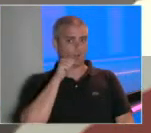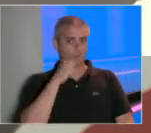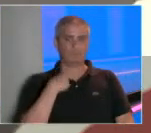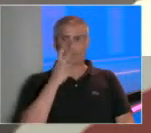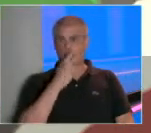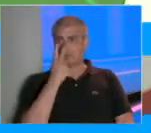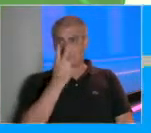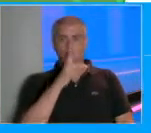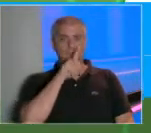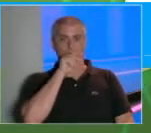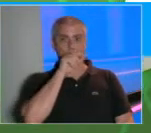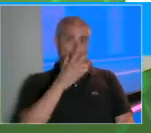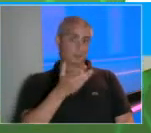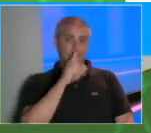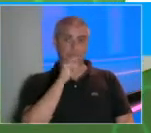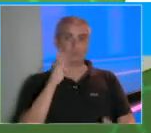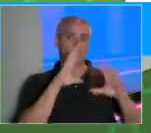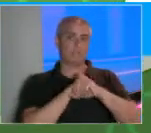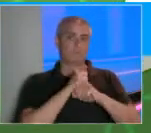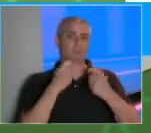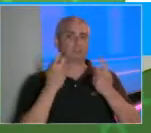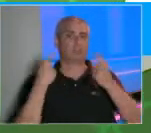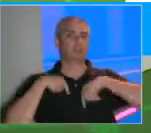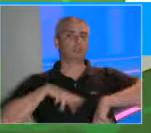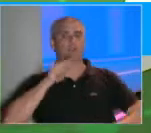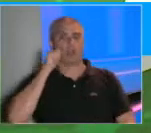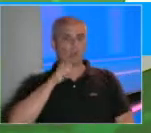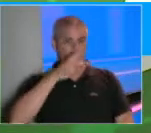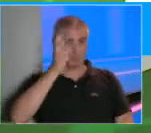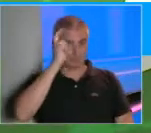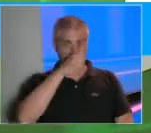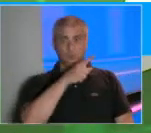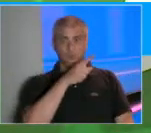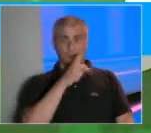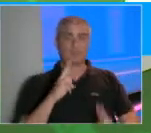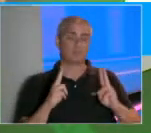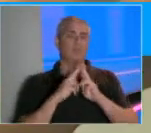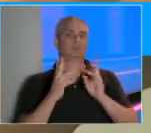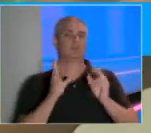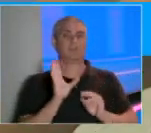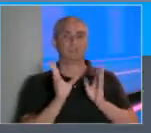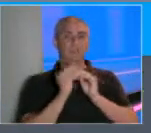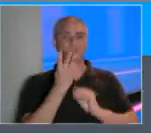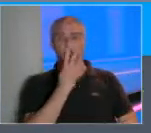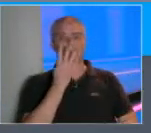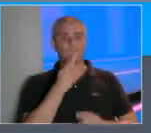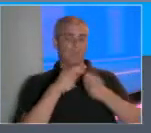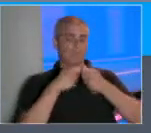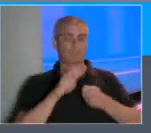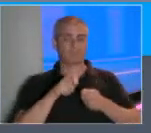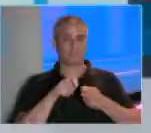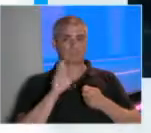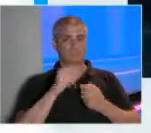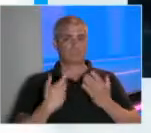ואנחנו יכולים לראות את הציוץ, אפרופו ציוצי ערב, של יושב ראש כחול לבן בני גנץ, כאשר הוא נפגש עם ארבעת חברות הכנסת